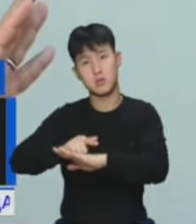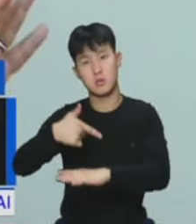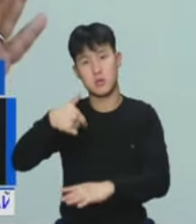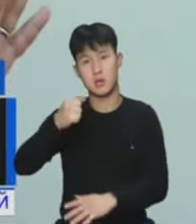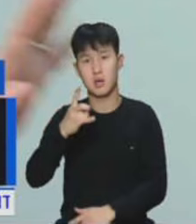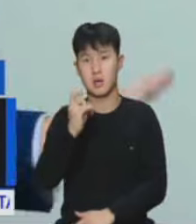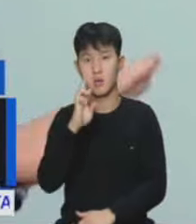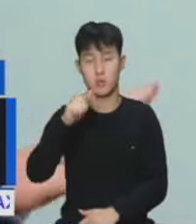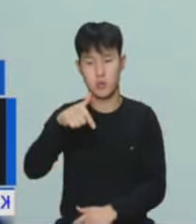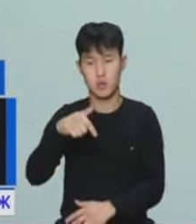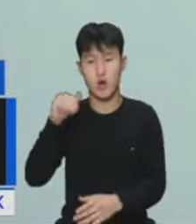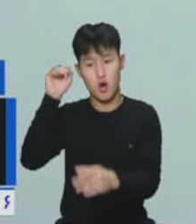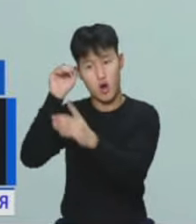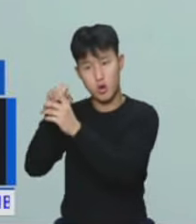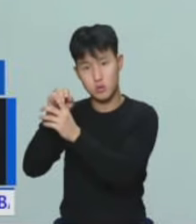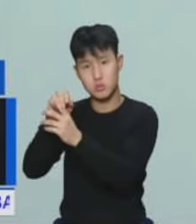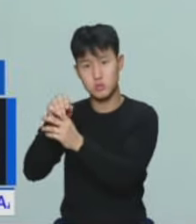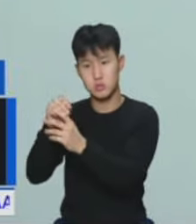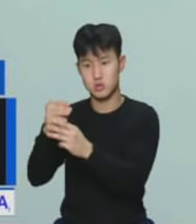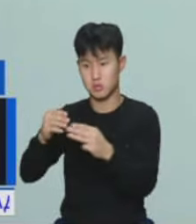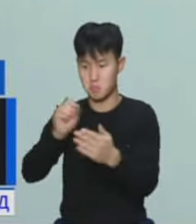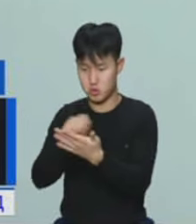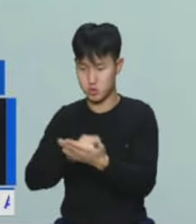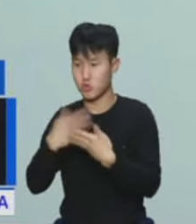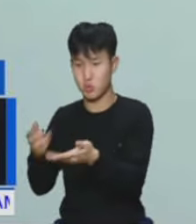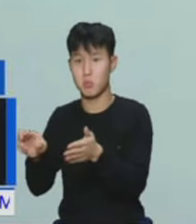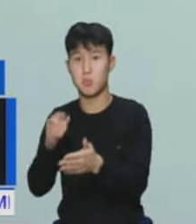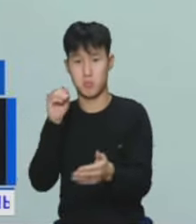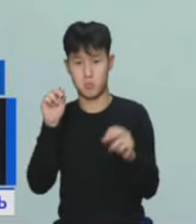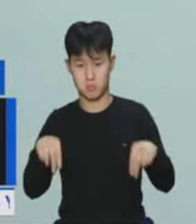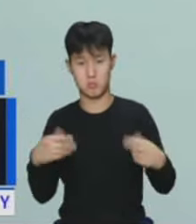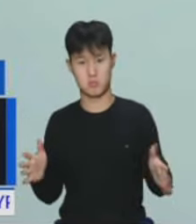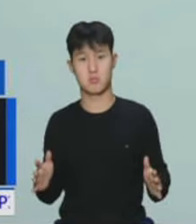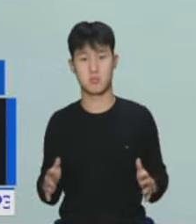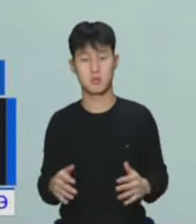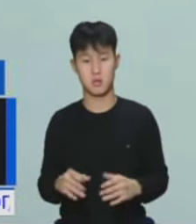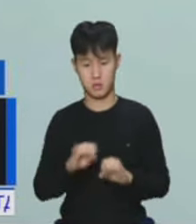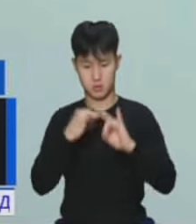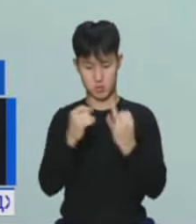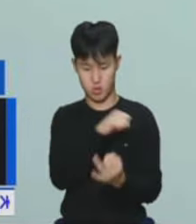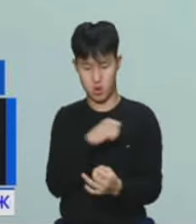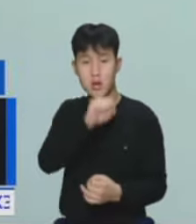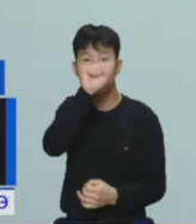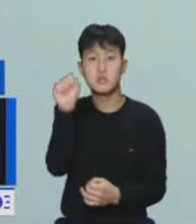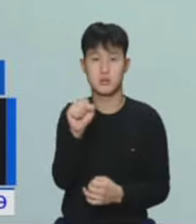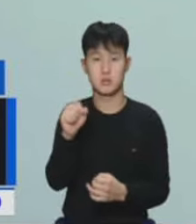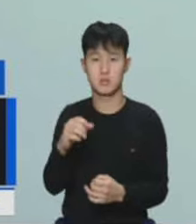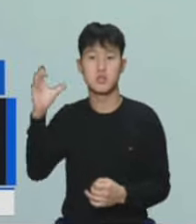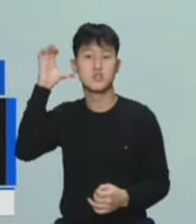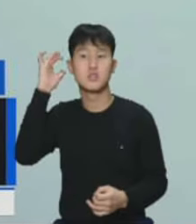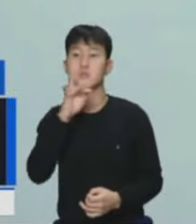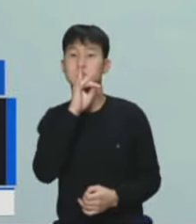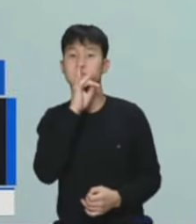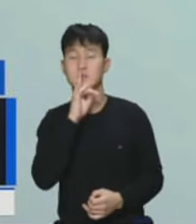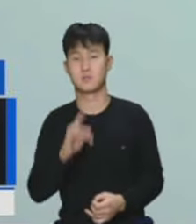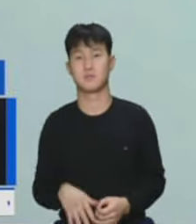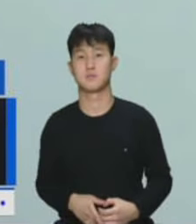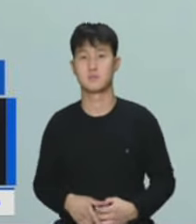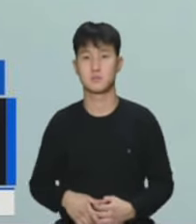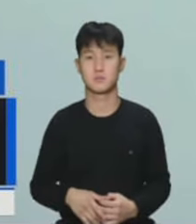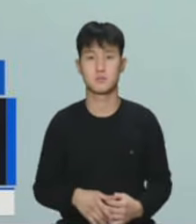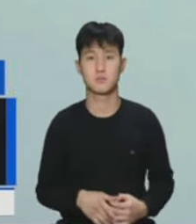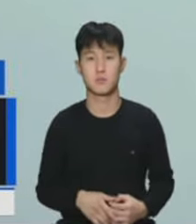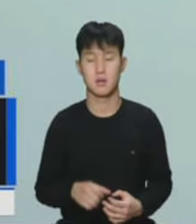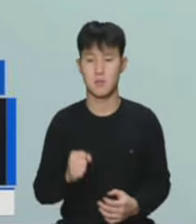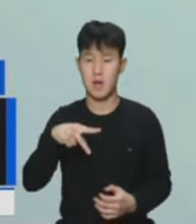гаангийг оролцуул гэдэг бичиг явуулахт болоо. Энэ чинь их хурлын өөрийнх нь асуудал байхгүй юу? Тэгээ энэ дээр сонсон. Бид алах цохиж